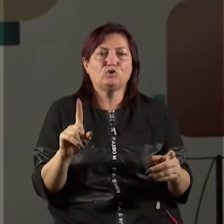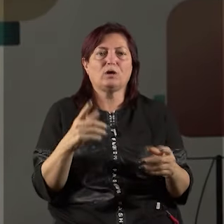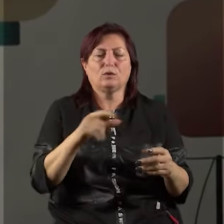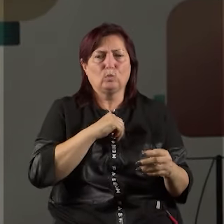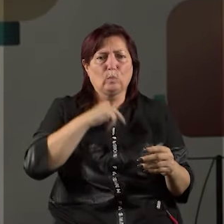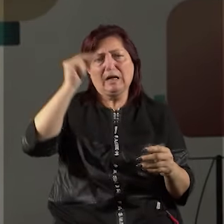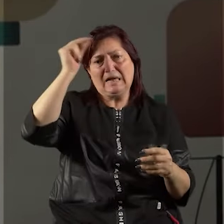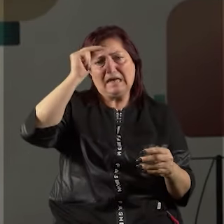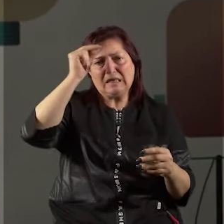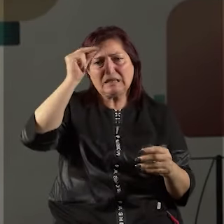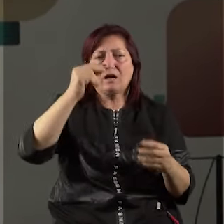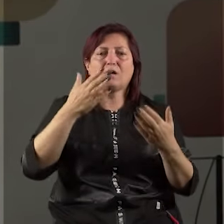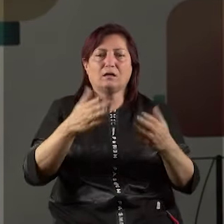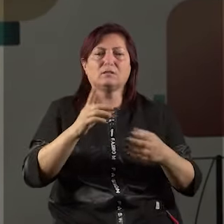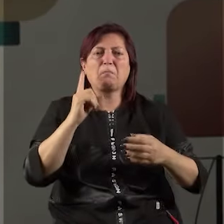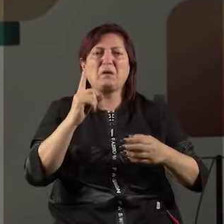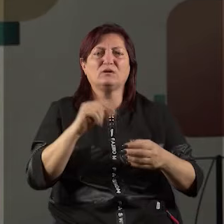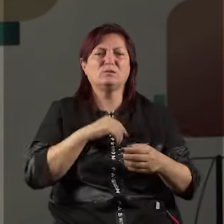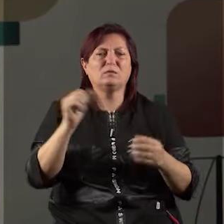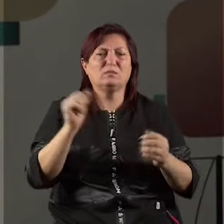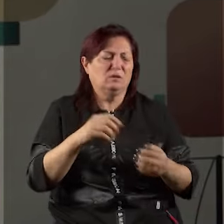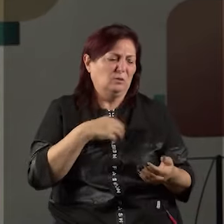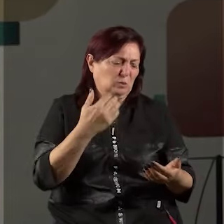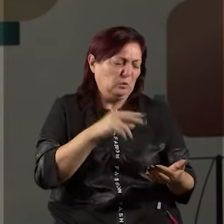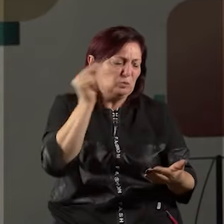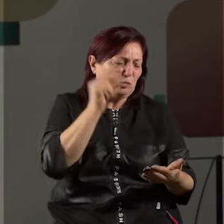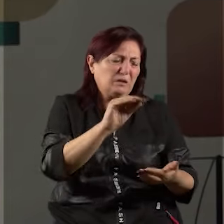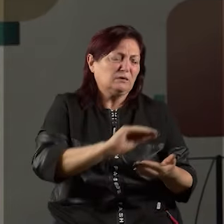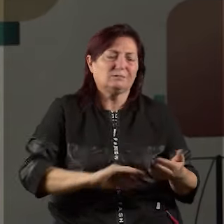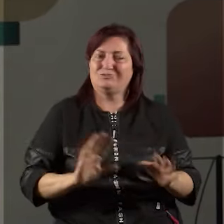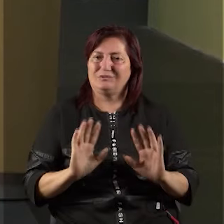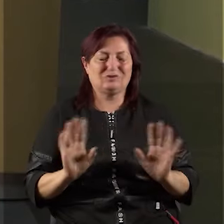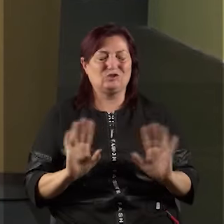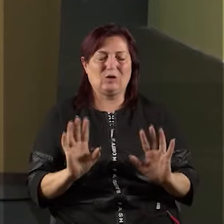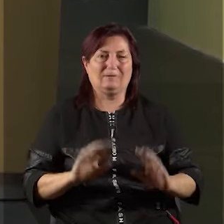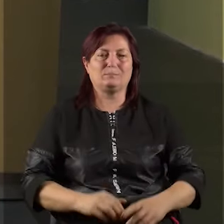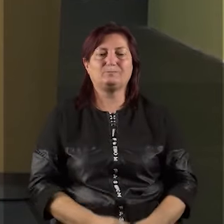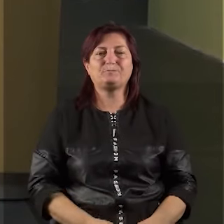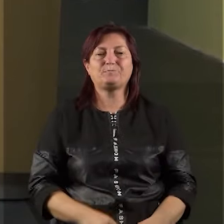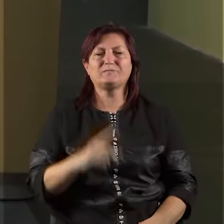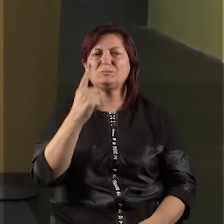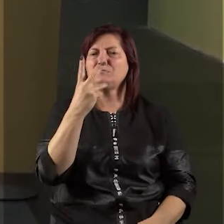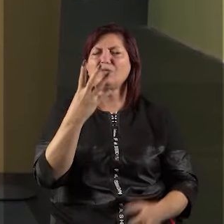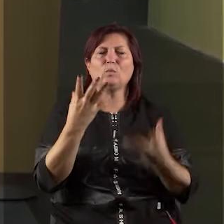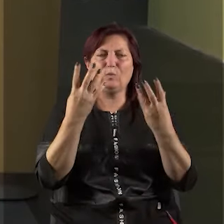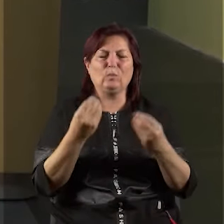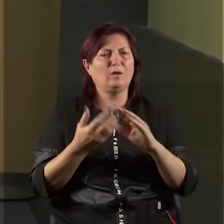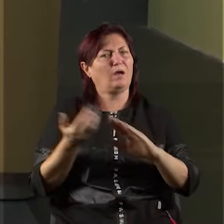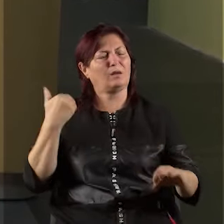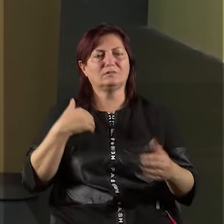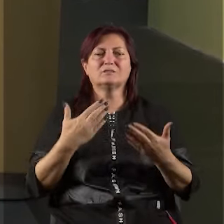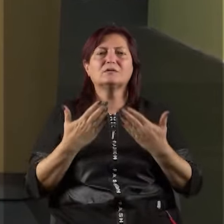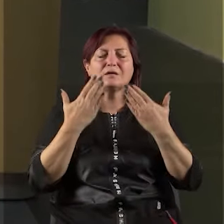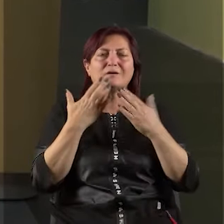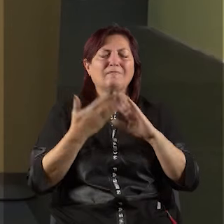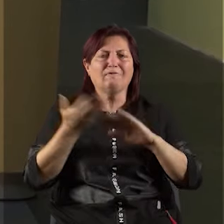կրթական բանը, հո մենակ ուսումնական ծրագիրը չի։ Ես վերջերս մի քանի օր առաջ կարդացի, այսինքն շուտվանից էի ծանոթ,